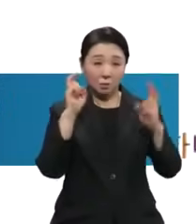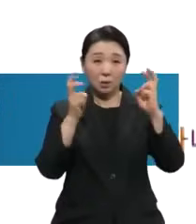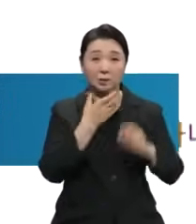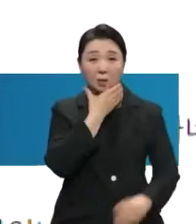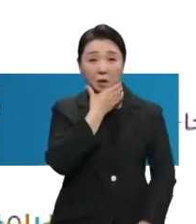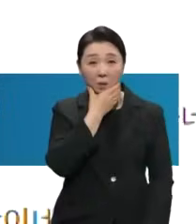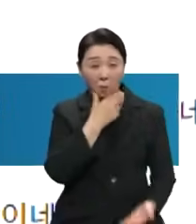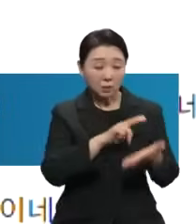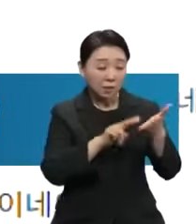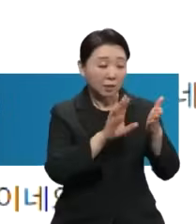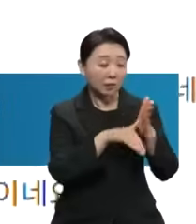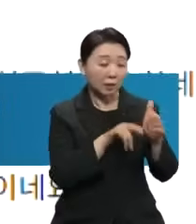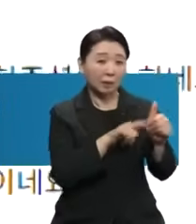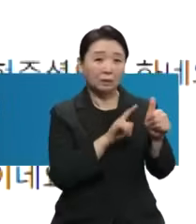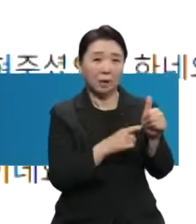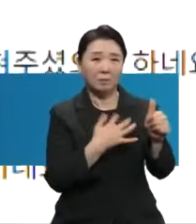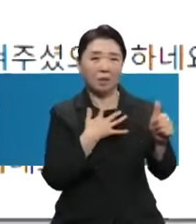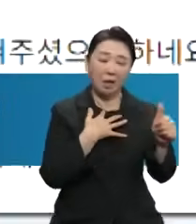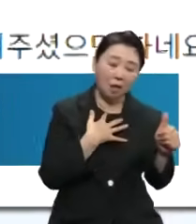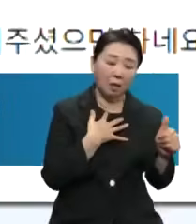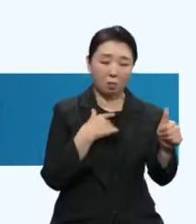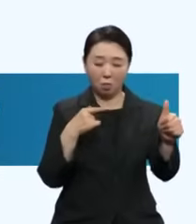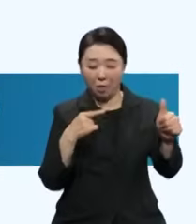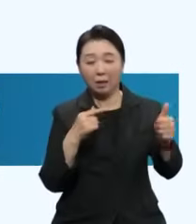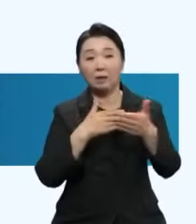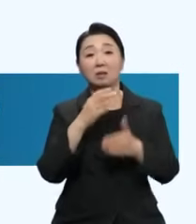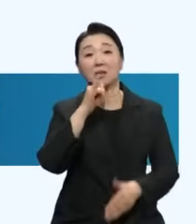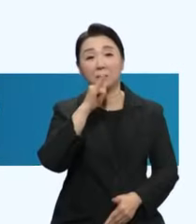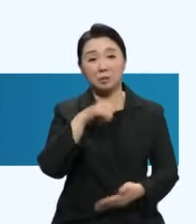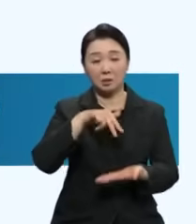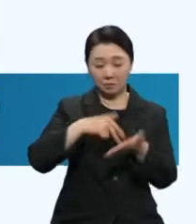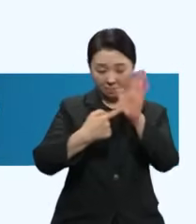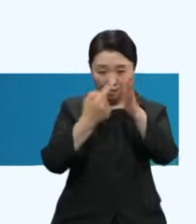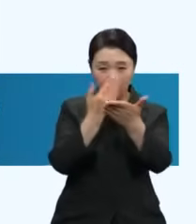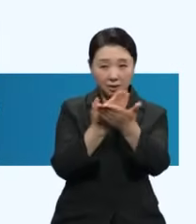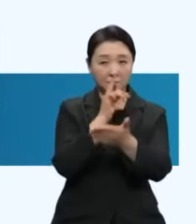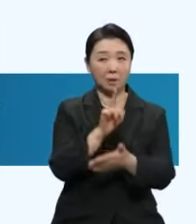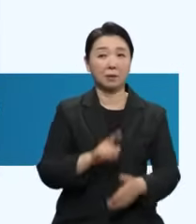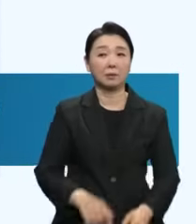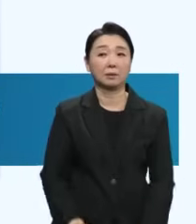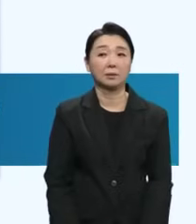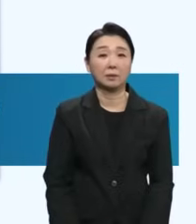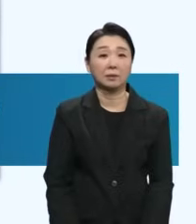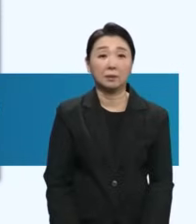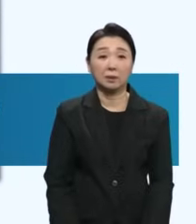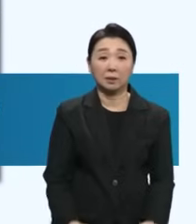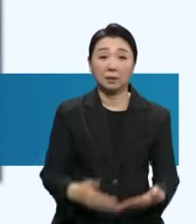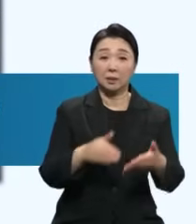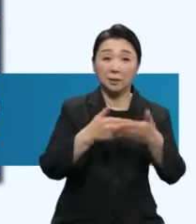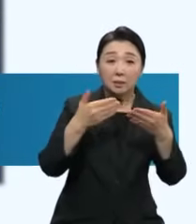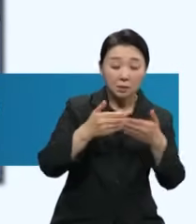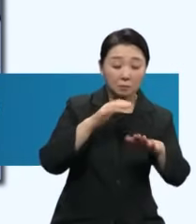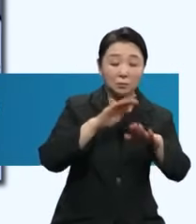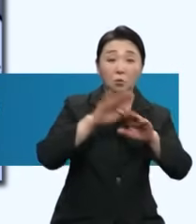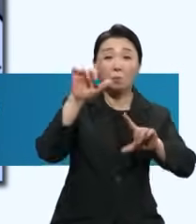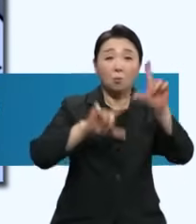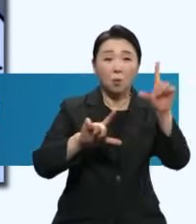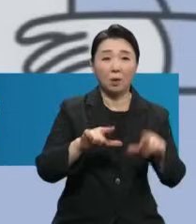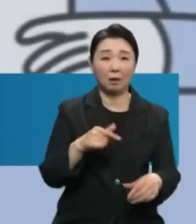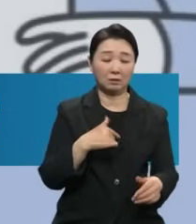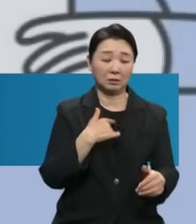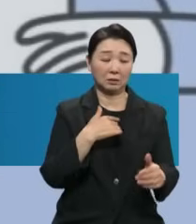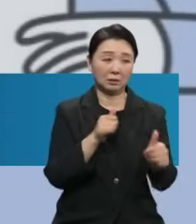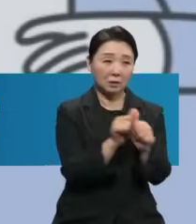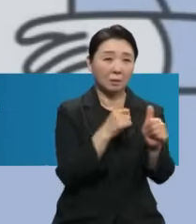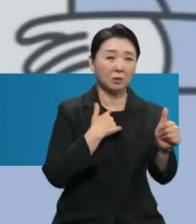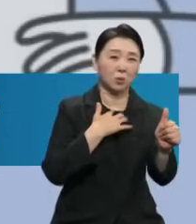적나라한 남혐 손가락 그림이 나온다며 입장을 밝혀달란 글을 올렸습니다. 그림 속 인물들의 손 모양이 남성